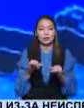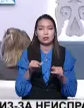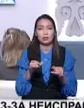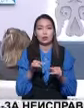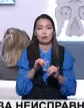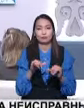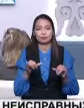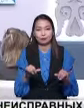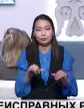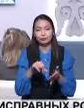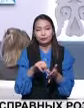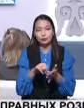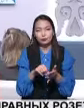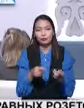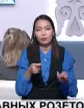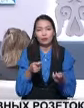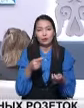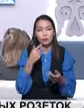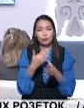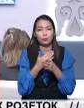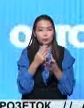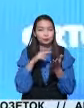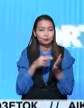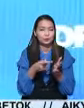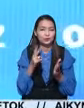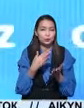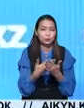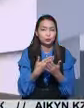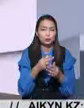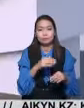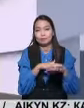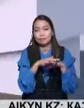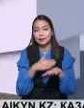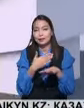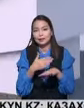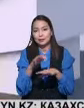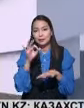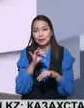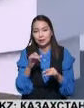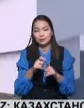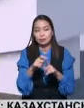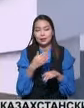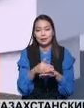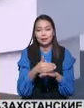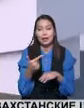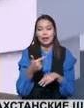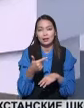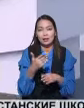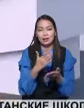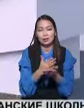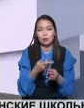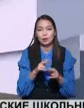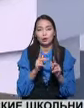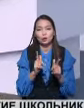данным представителя ведомства, помощь планируется двумя способами – в виде субсидирования кредитной ставки и предоставления кредитных гарантий. При этом,